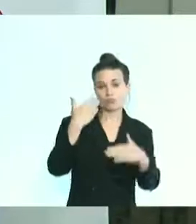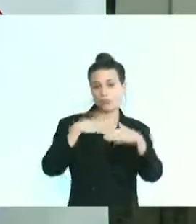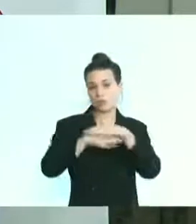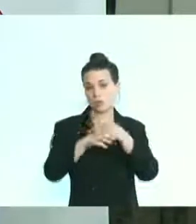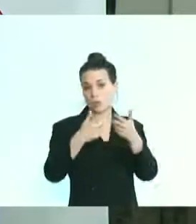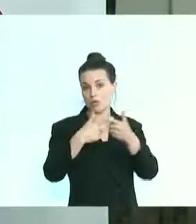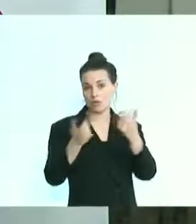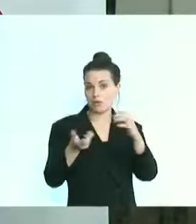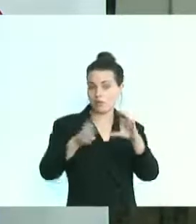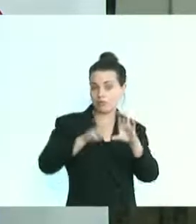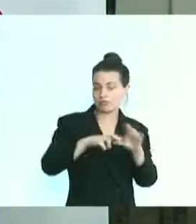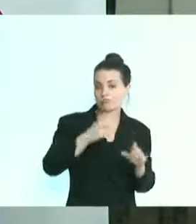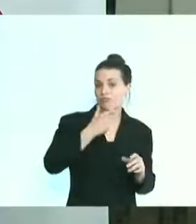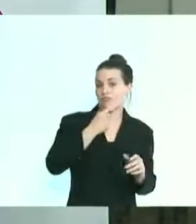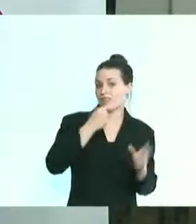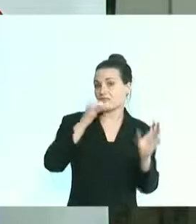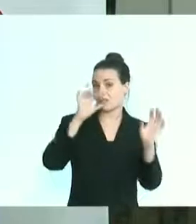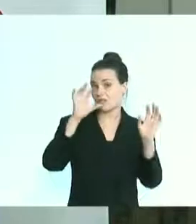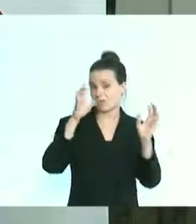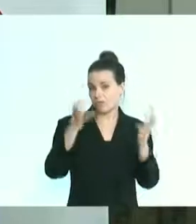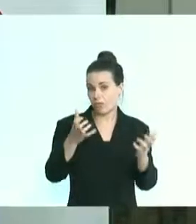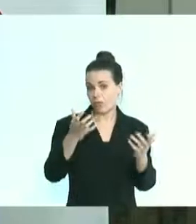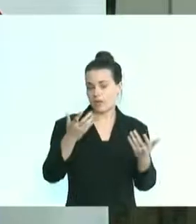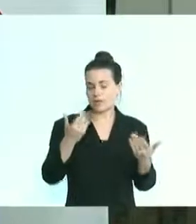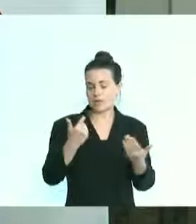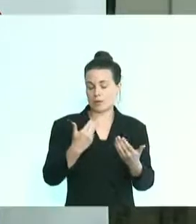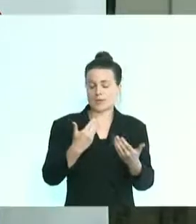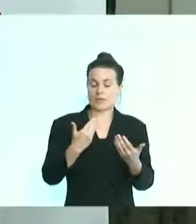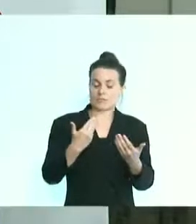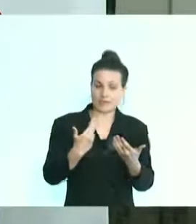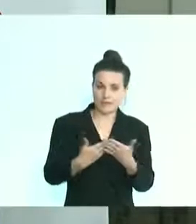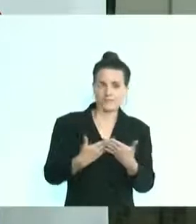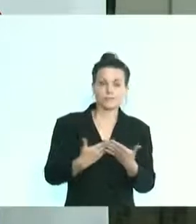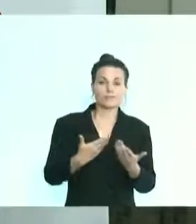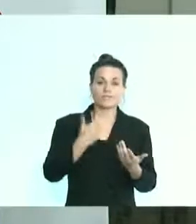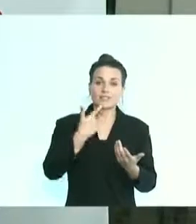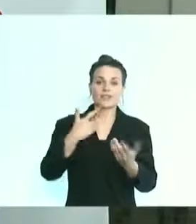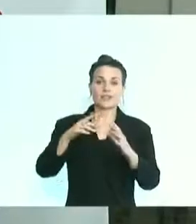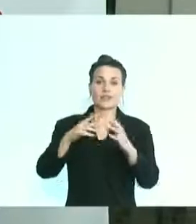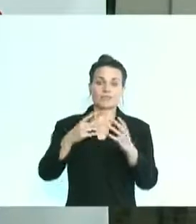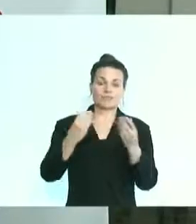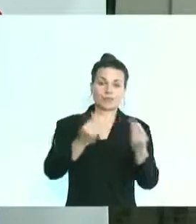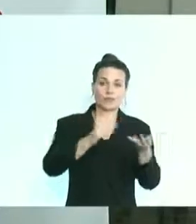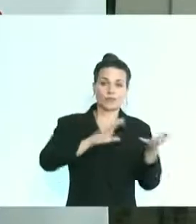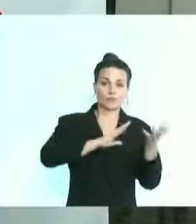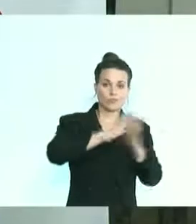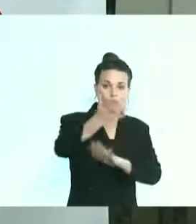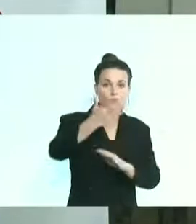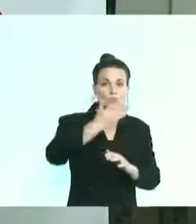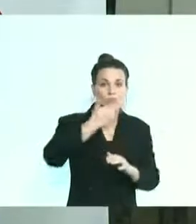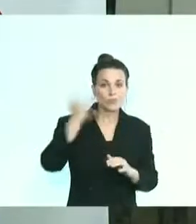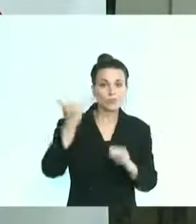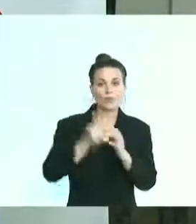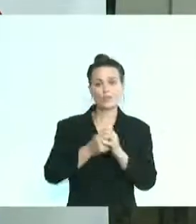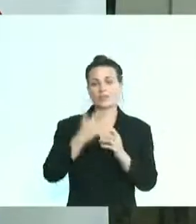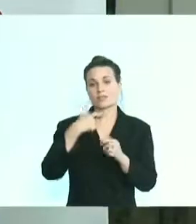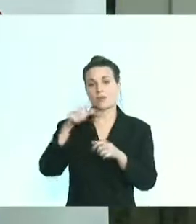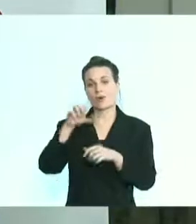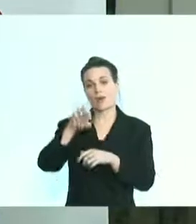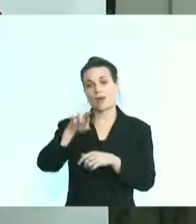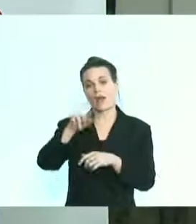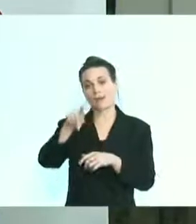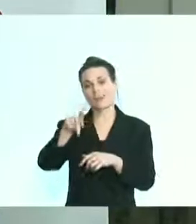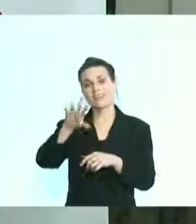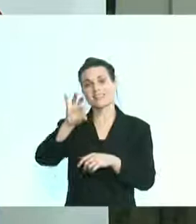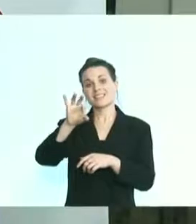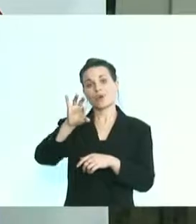personnes en situation de handicap et c'est ça qu'on veut améliorer. Donc 50% de ces établissements recevant du public, entre 900 000 et 750